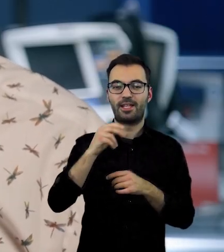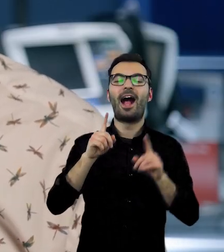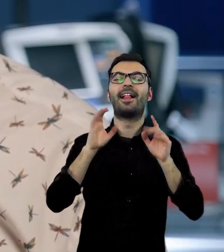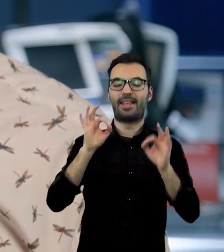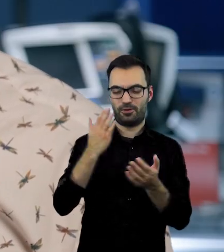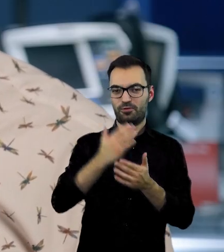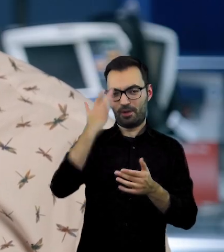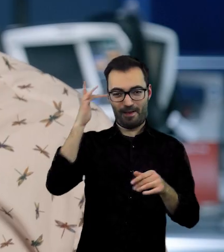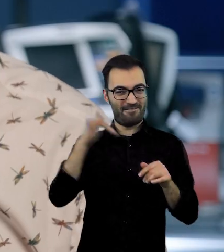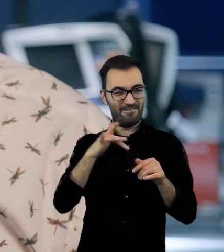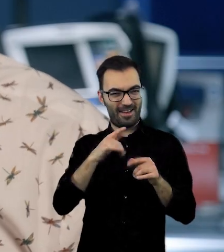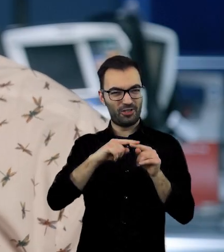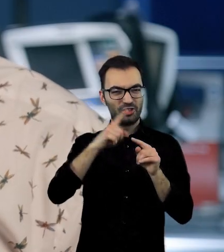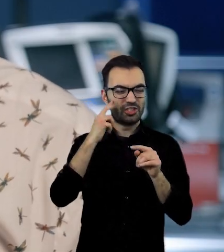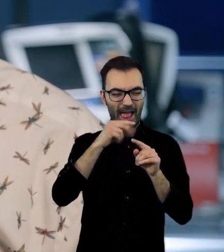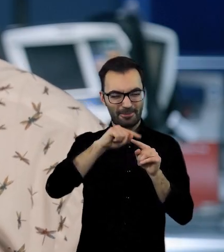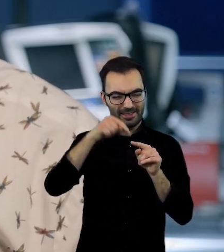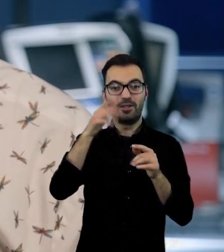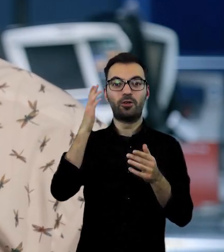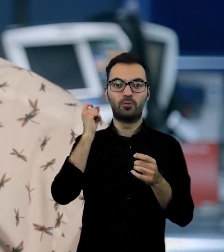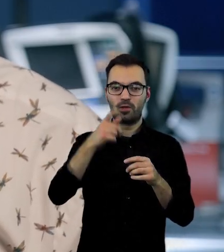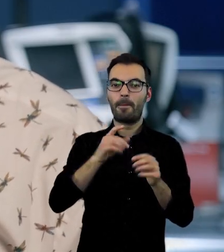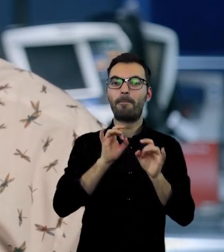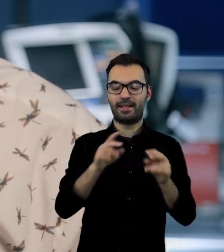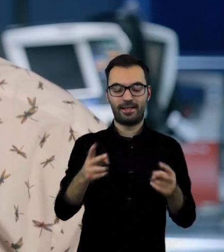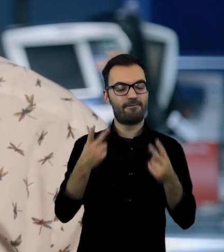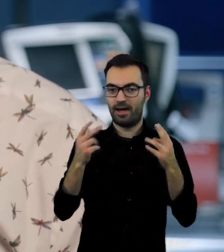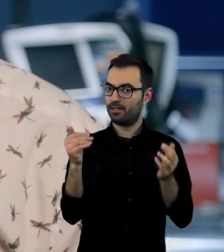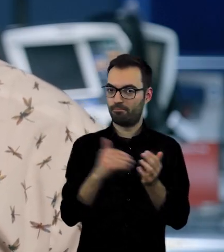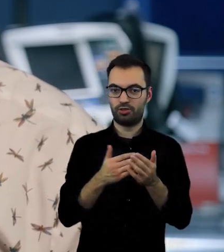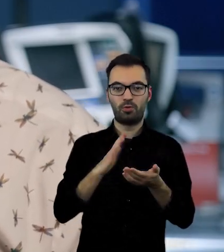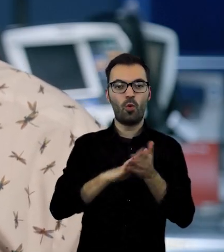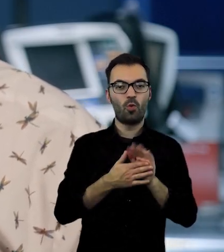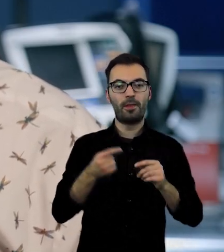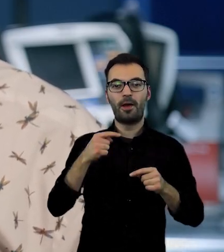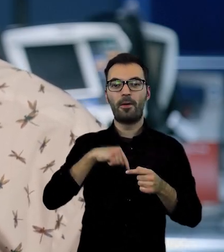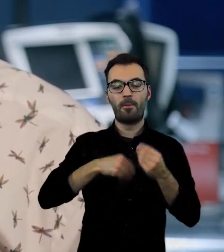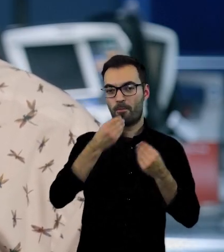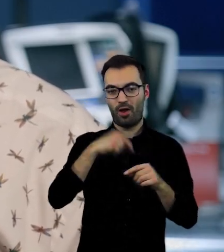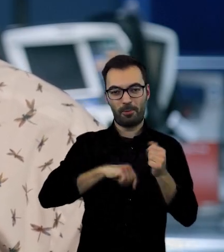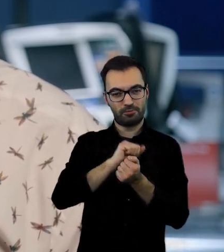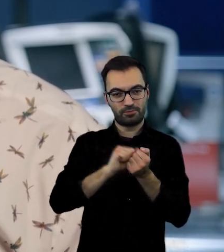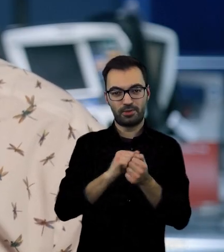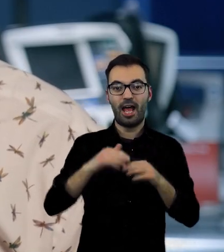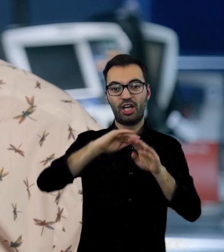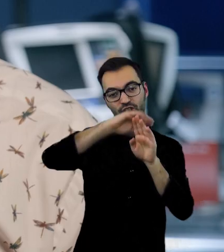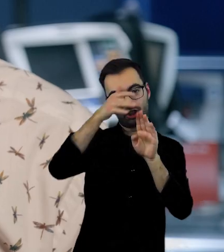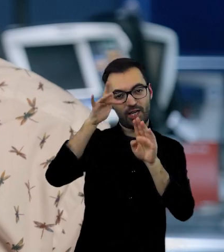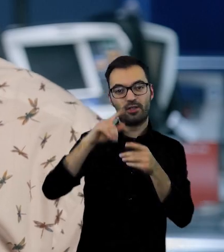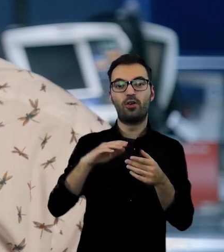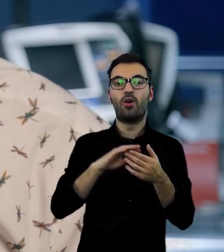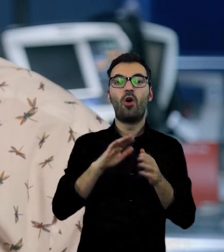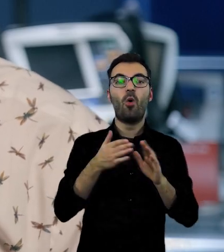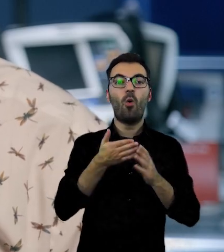Dziś wiemy jednak, że w jego wnętrzu znajdują się bakterie korzystne dla działania naszego układu pokarmowego, a w jego